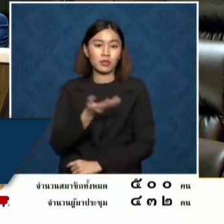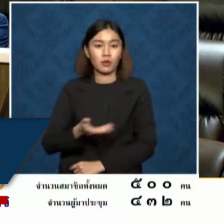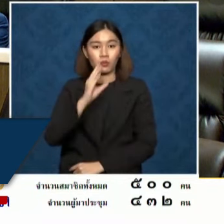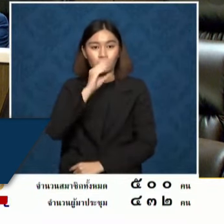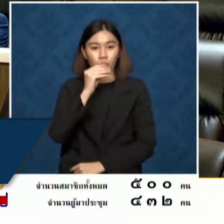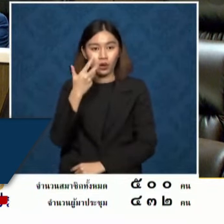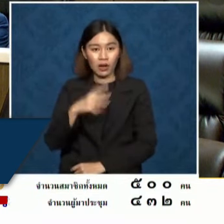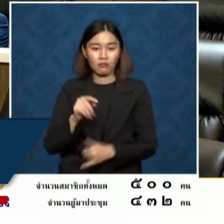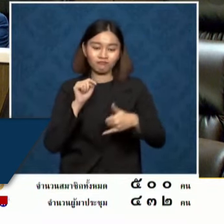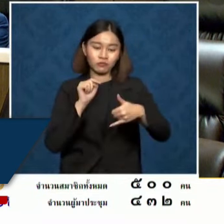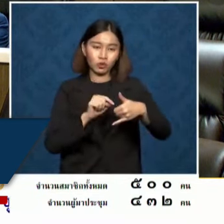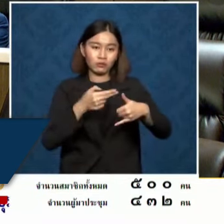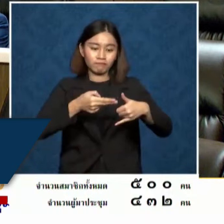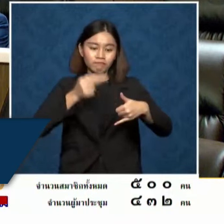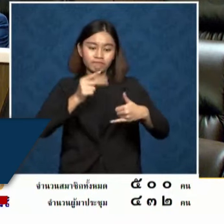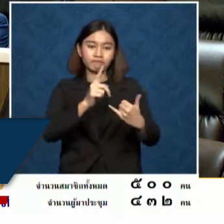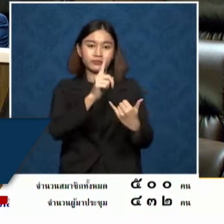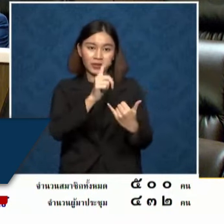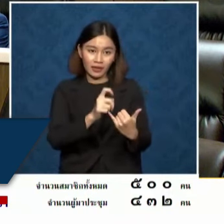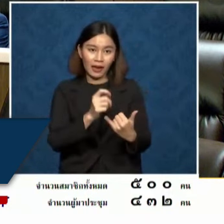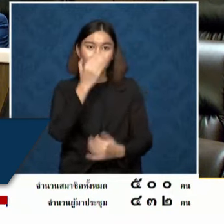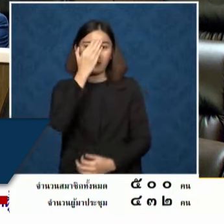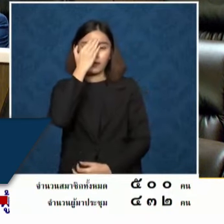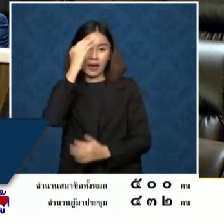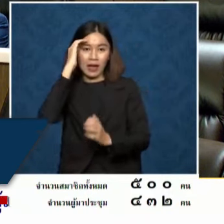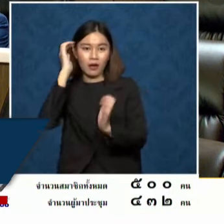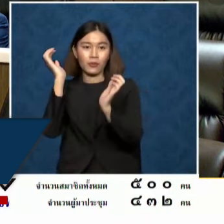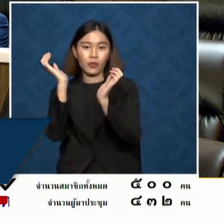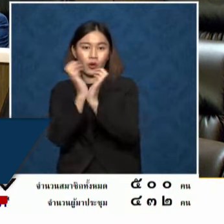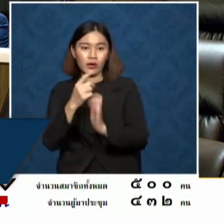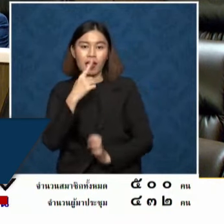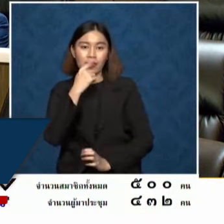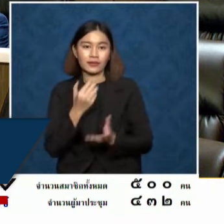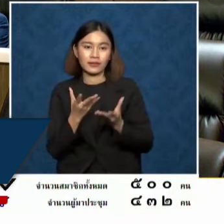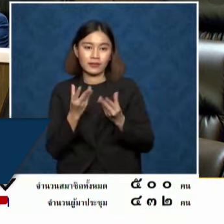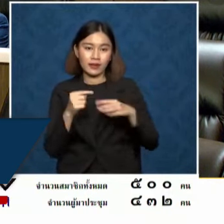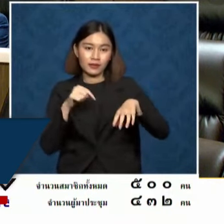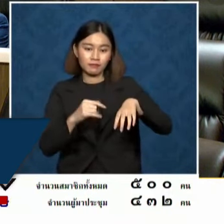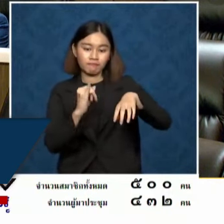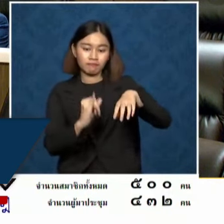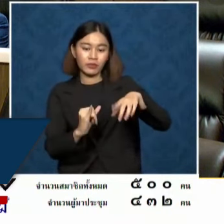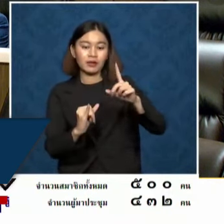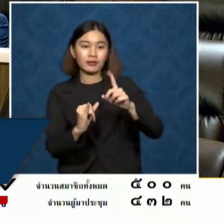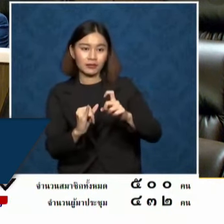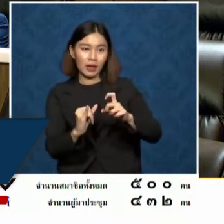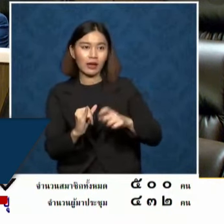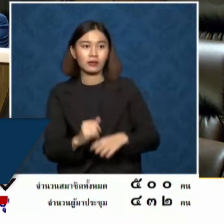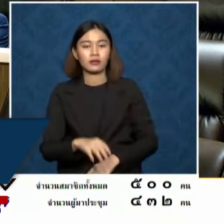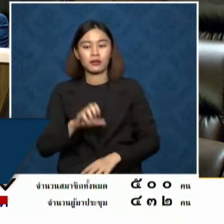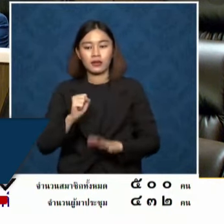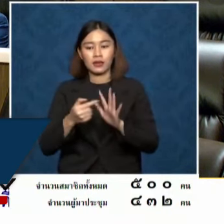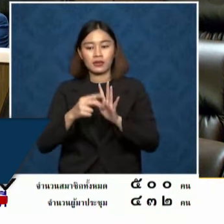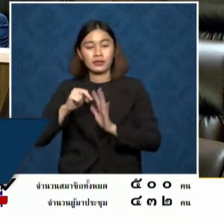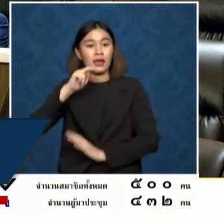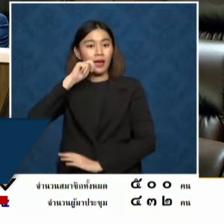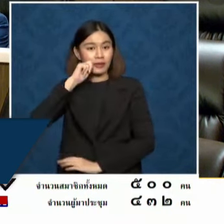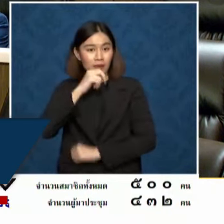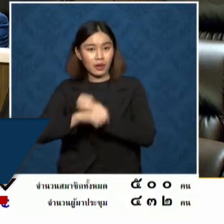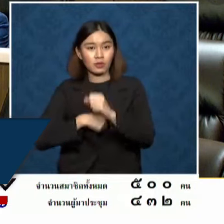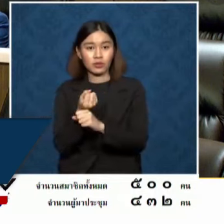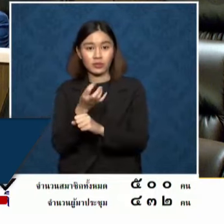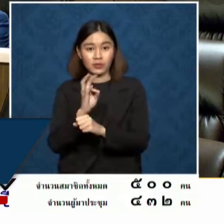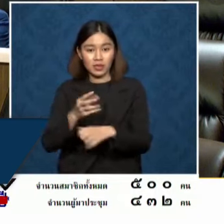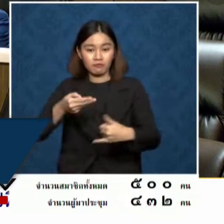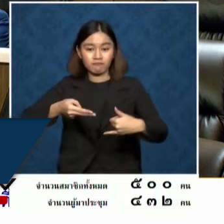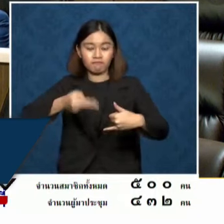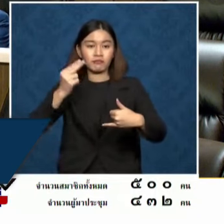ชุมนุมคนนี้ถูกยิงเสียชีวิตที่สนดินแดงครับสายน้ำอายุ 17ปีถูกยิงด้วย